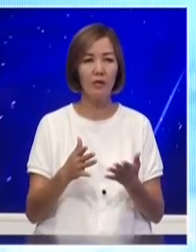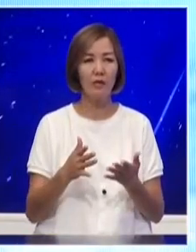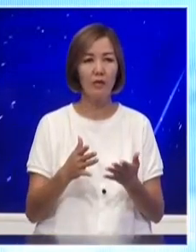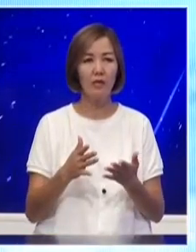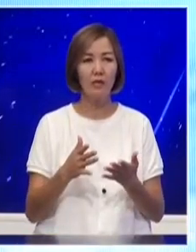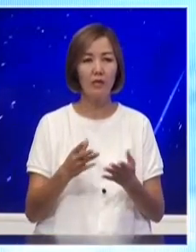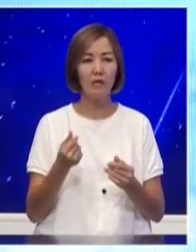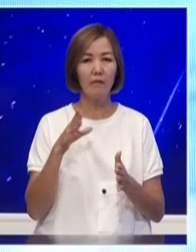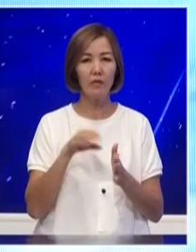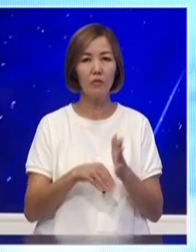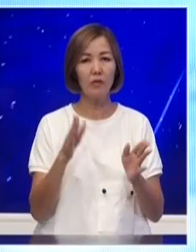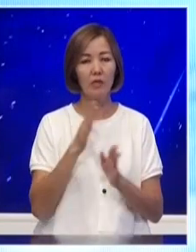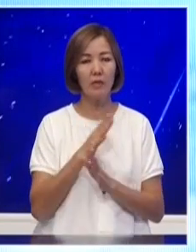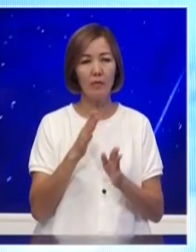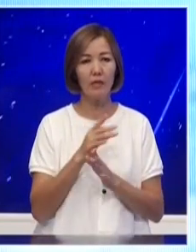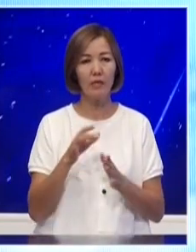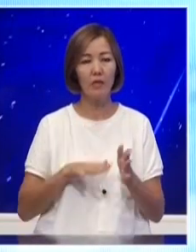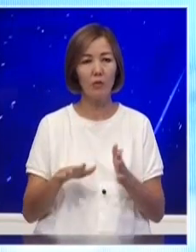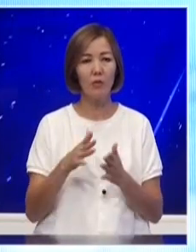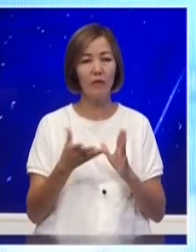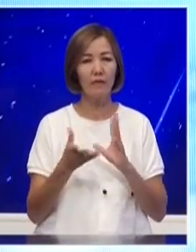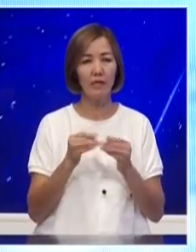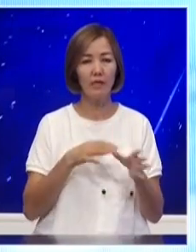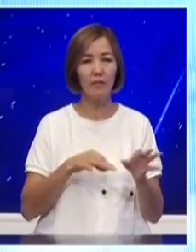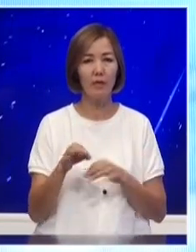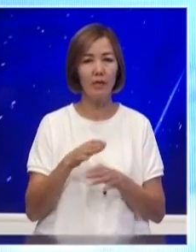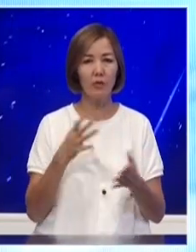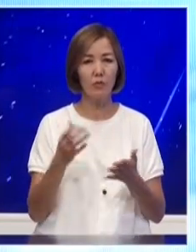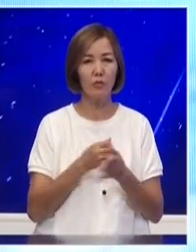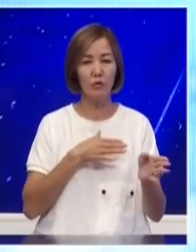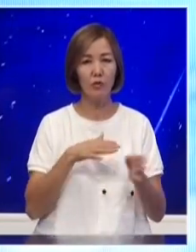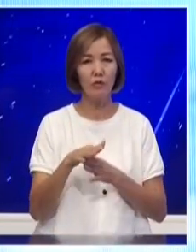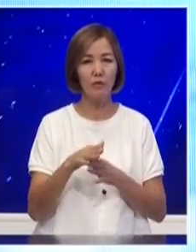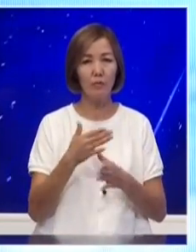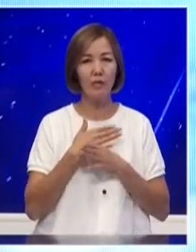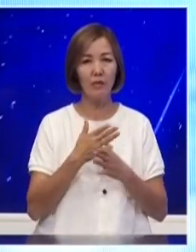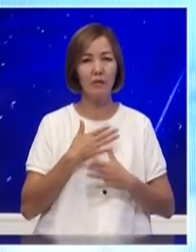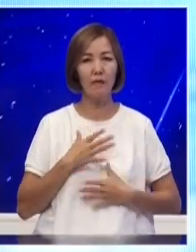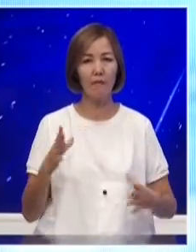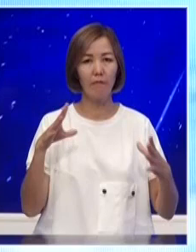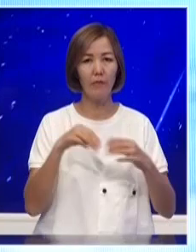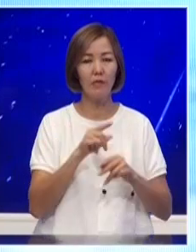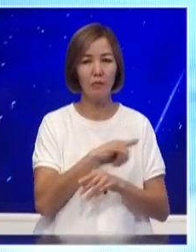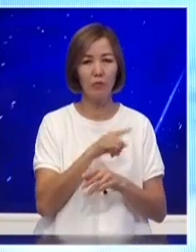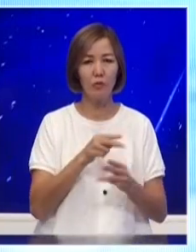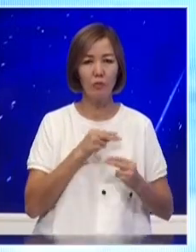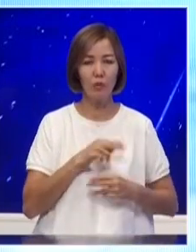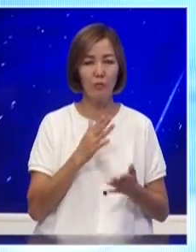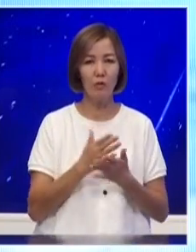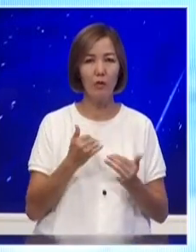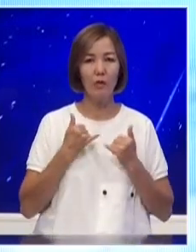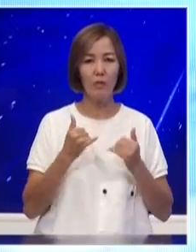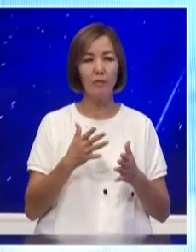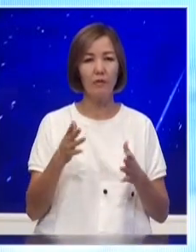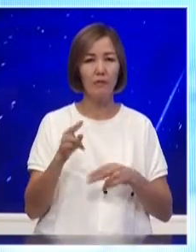улучшат инвестиционный климат региона. Уверен, что все эти проекты будут успешно реализованы благодаря нашим совместным усилиям. В заключение хочу поздравить